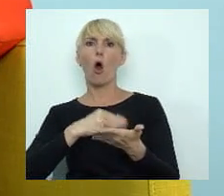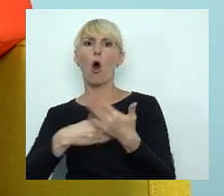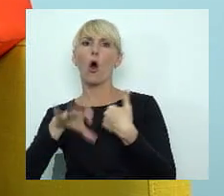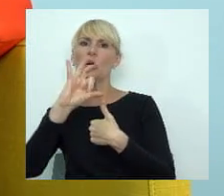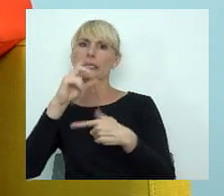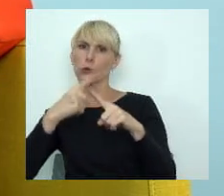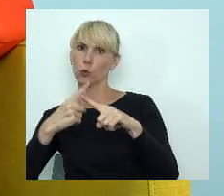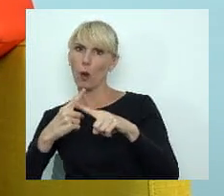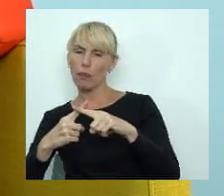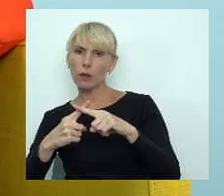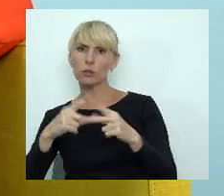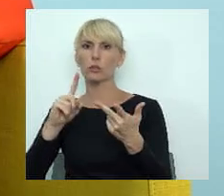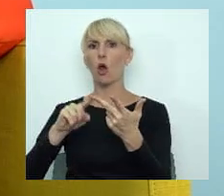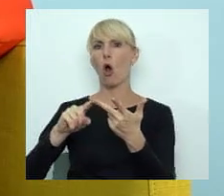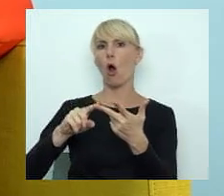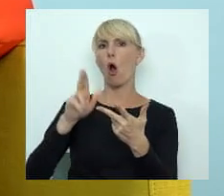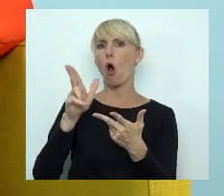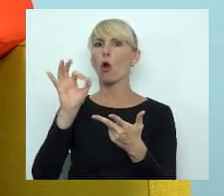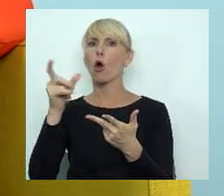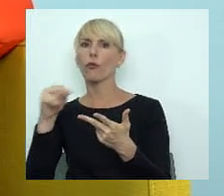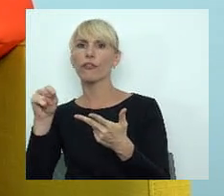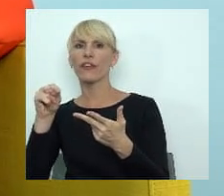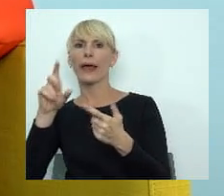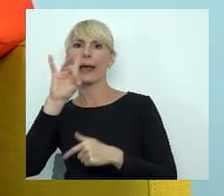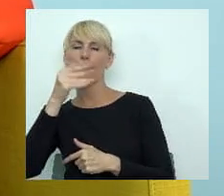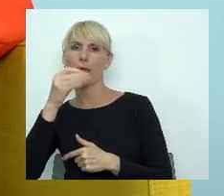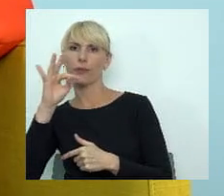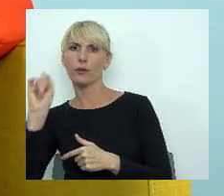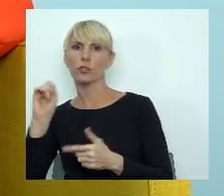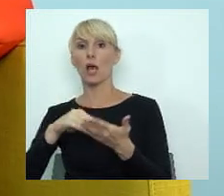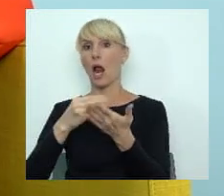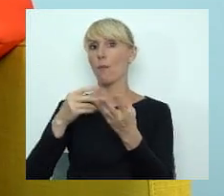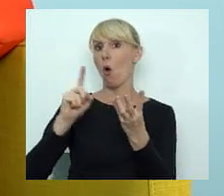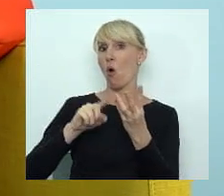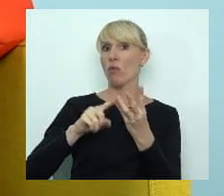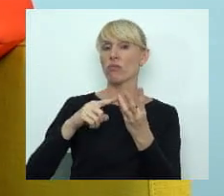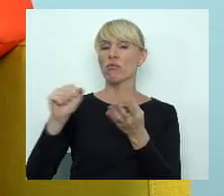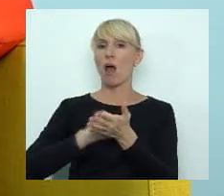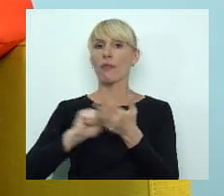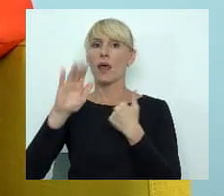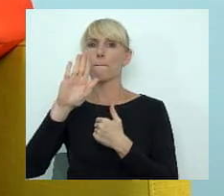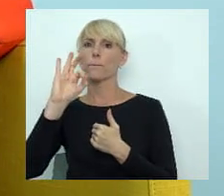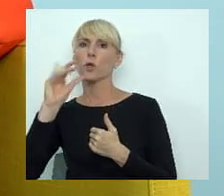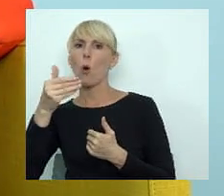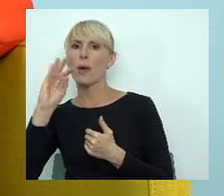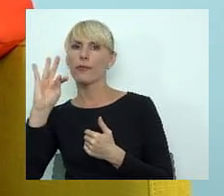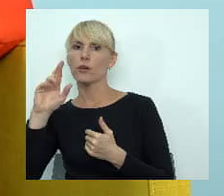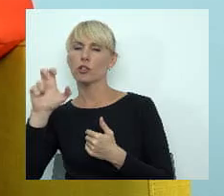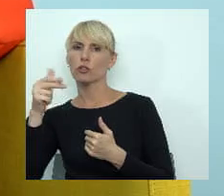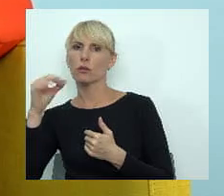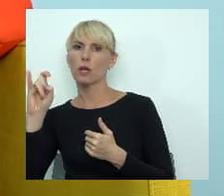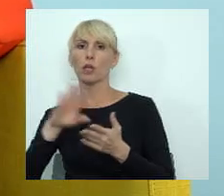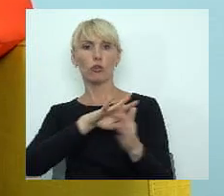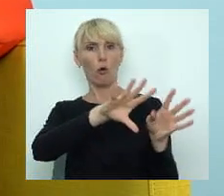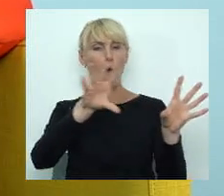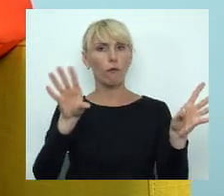seksualności, znajdziemy dane o kodzie genetycznym, znajdziemy dane biometryczne. wszystkie te informacje, które wymieniłam, są